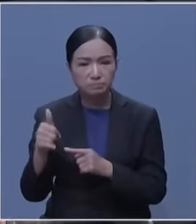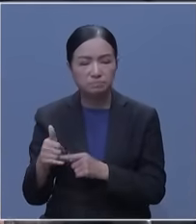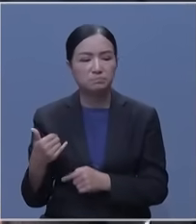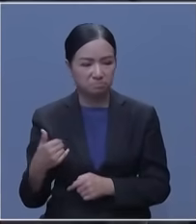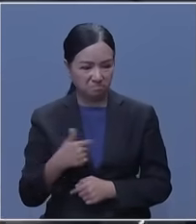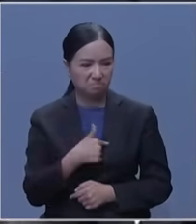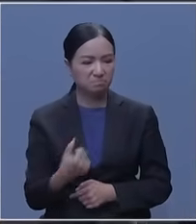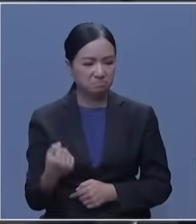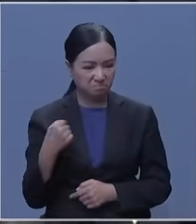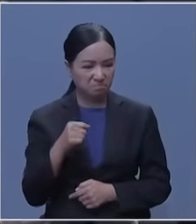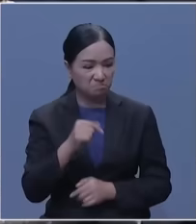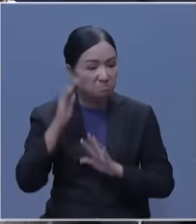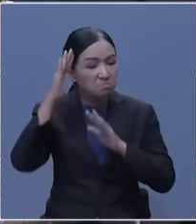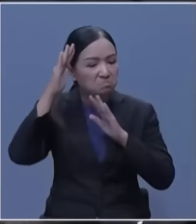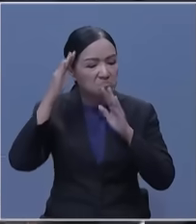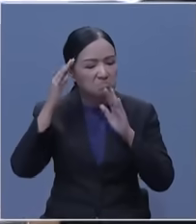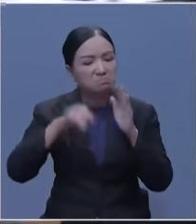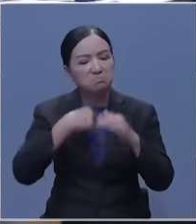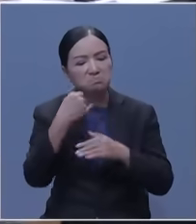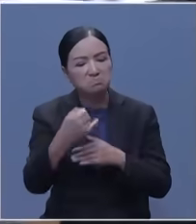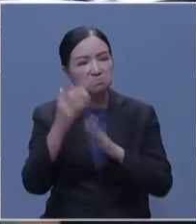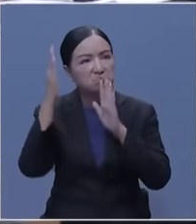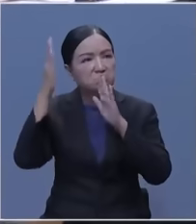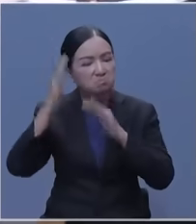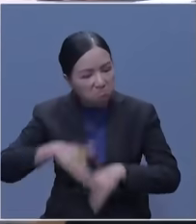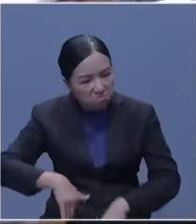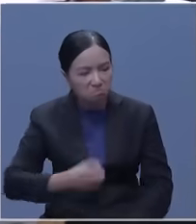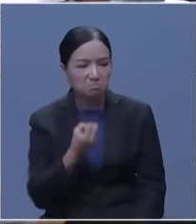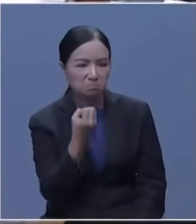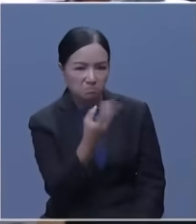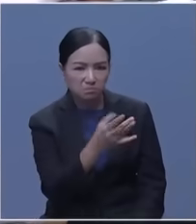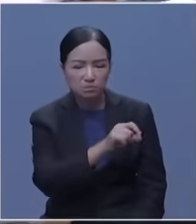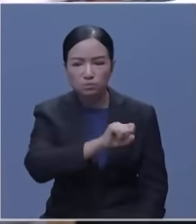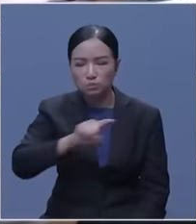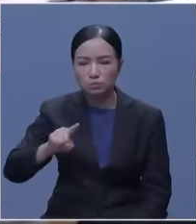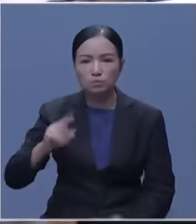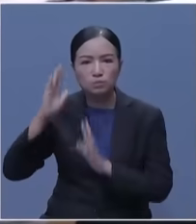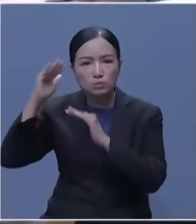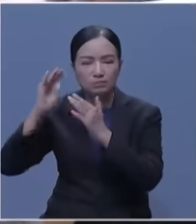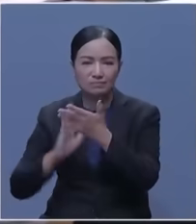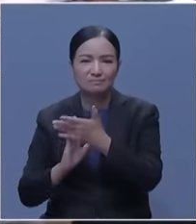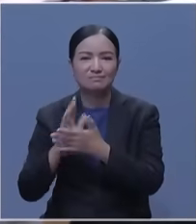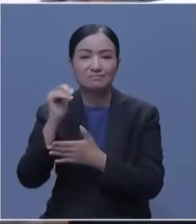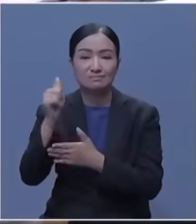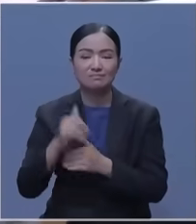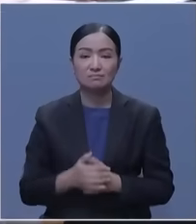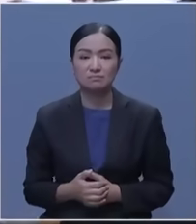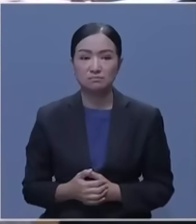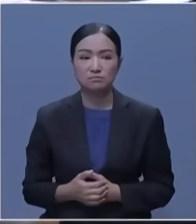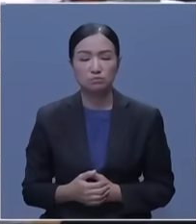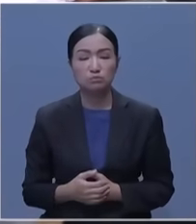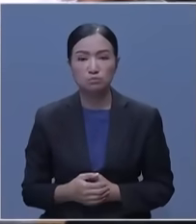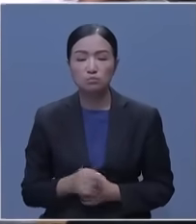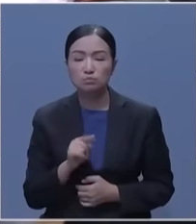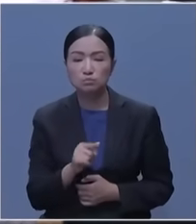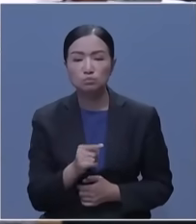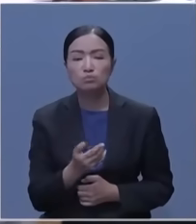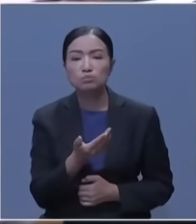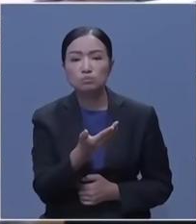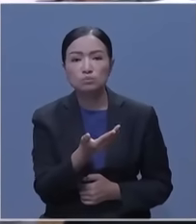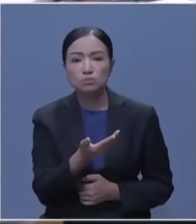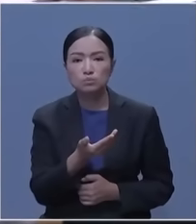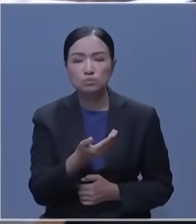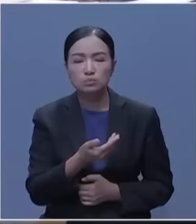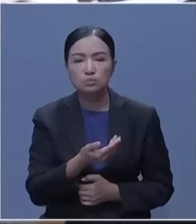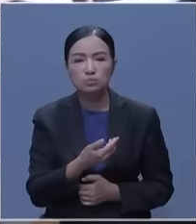หวังมากกว่าผู้สมหวังในห้องนี้ที่ขอตำแหน่งไปขีดเส้นตรงนี้คุณจอยท่านผู้ชมที่ขอตำแหน่งไป ขอใคร